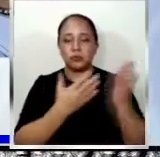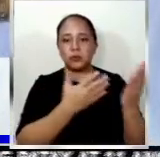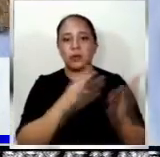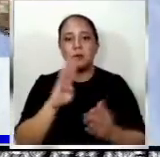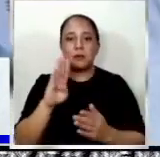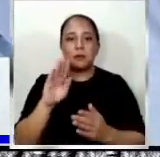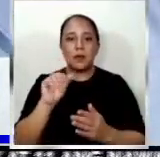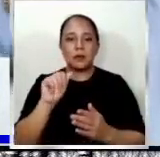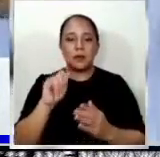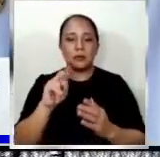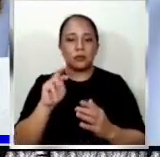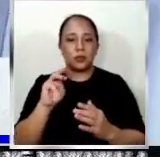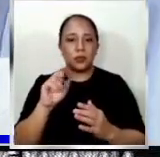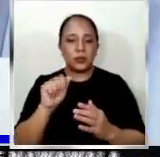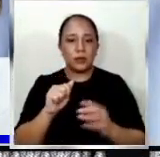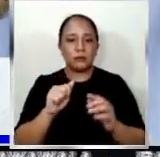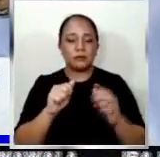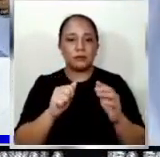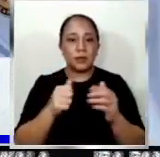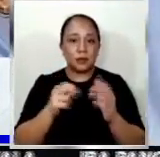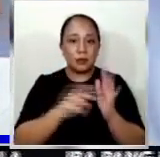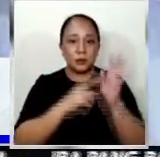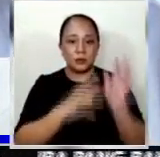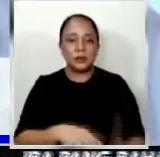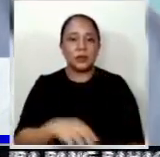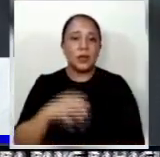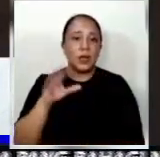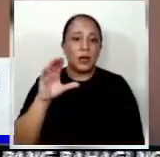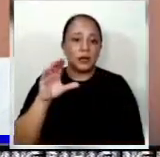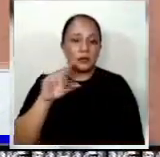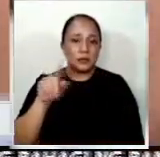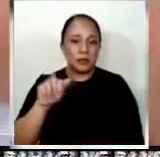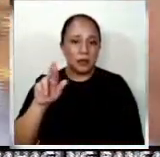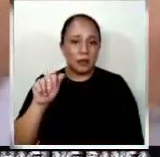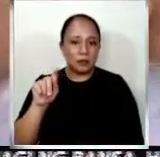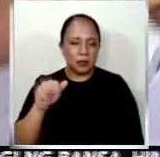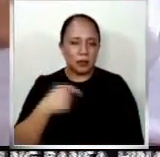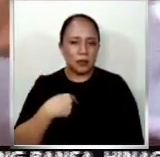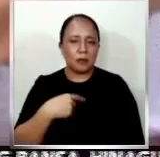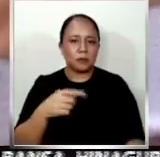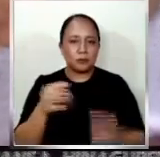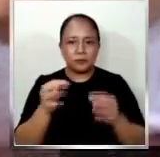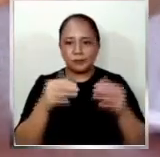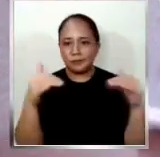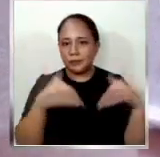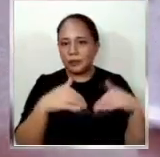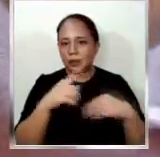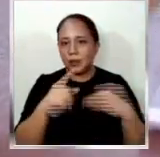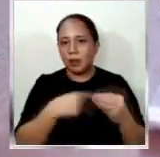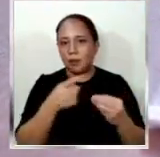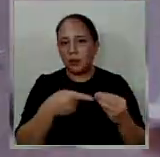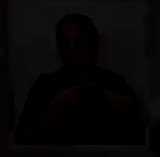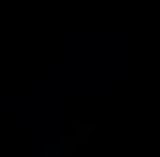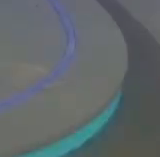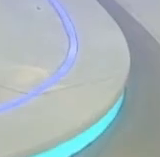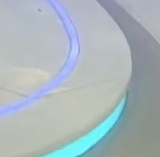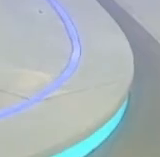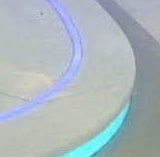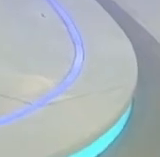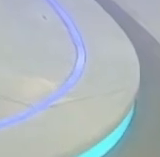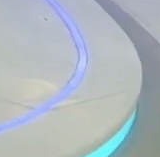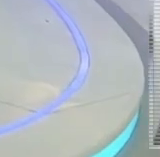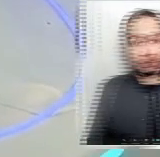Representative Carlos Zarate para magpatawag ng investigasyon kaugnay nito. Mav Gonzalez, Nakatutok, 24 Oras.